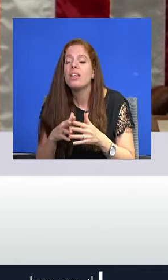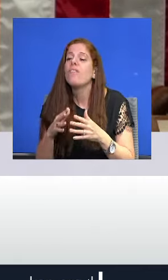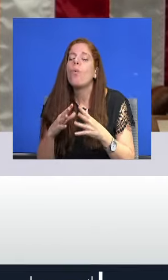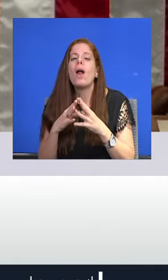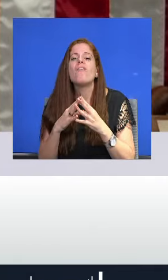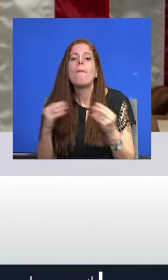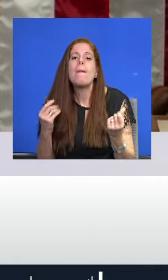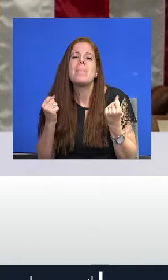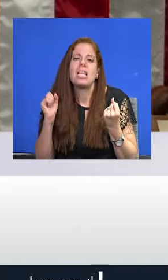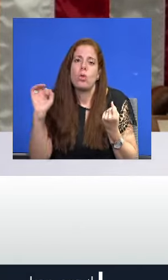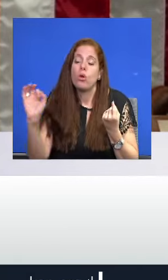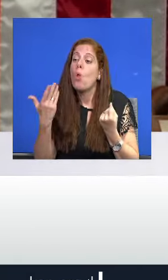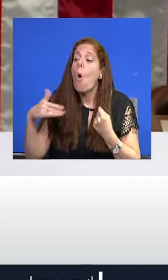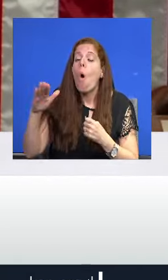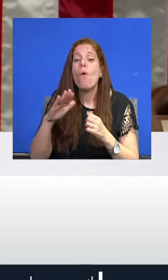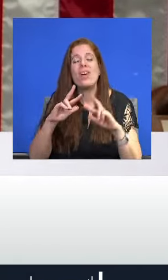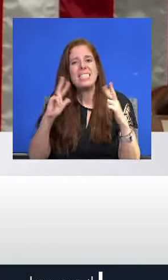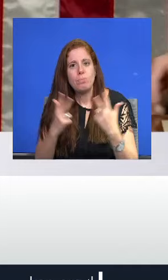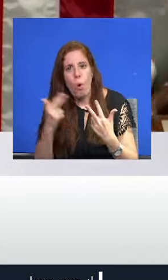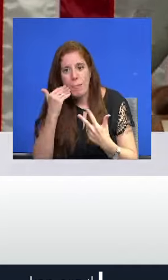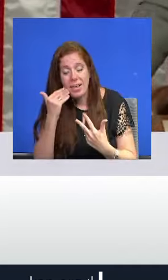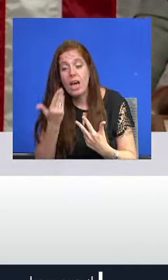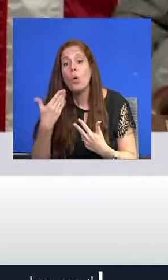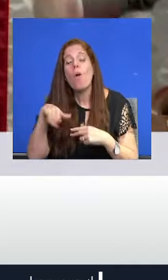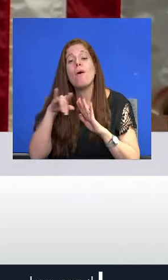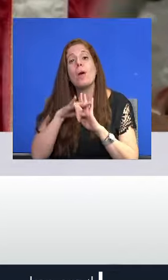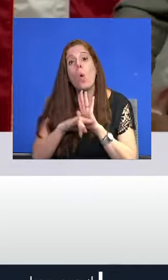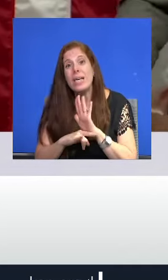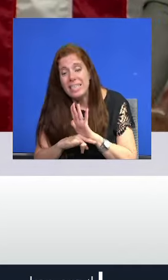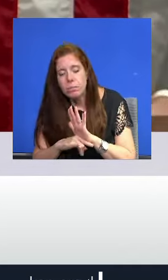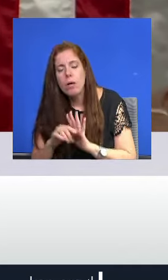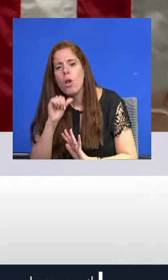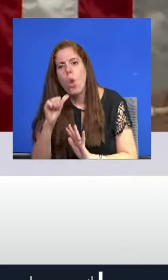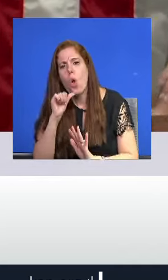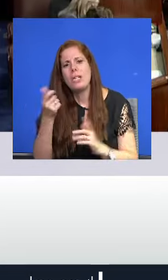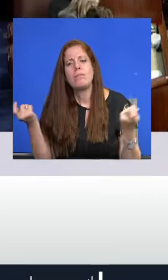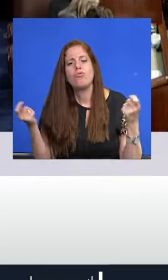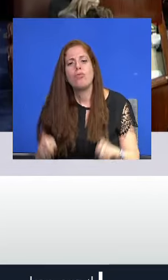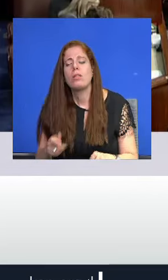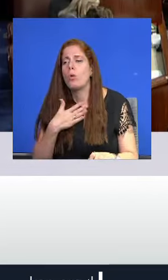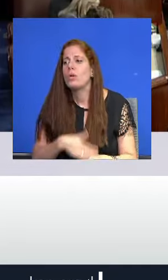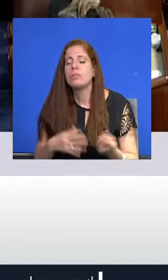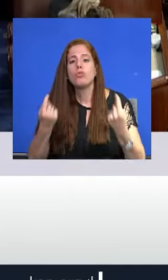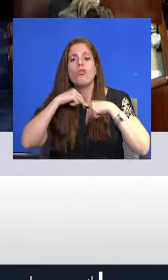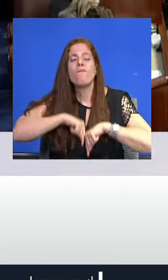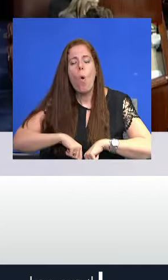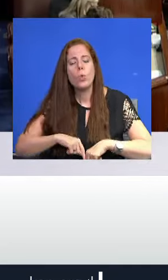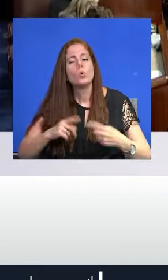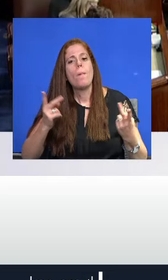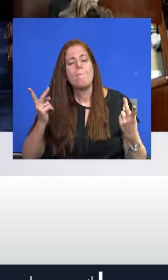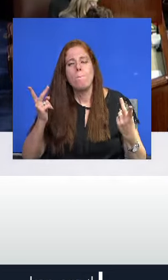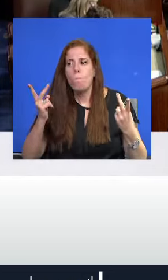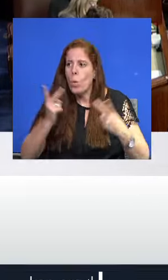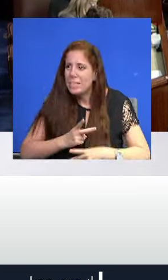מכוחו. רוב הציבור האמריקני, רוב המחוקקים האמריקנים, לא רוצים שאט-דאון, רוצים יושב ראש מוסכם, רוצים סיוע